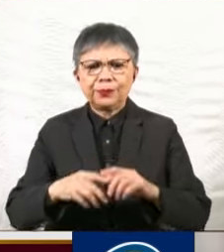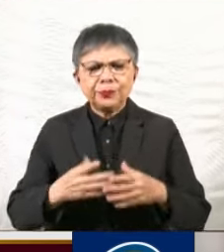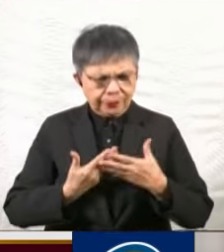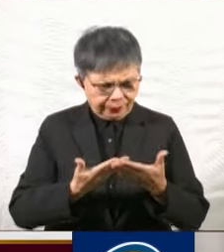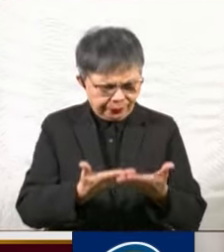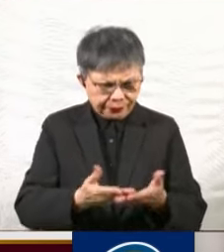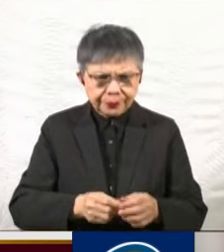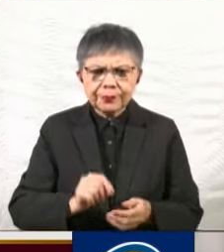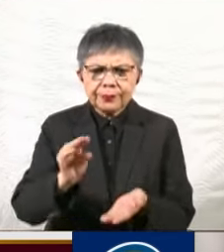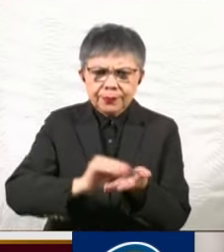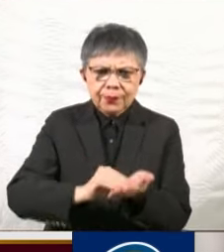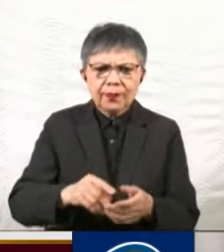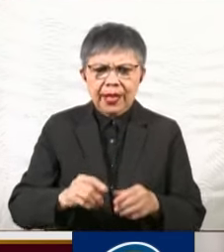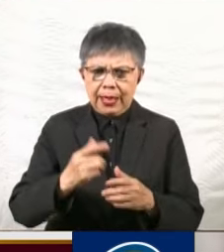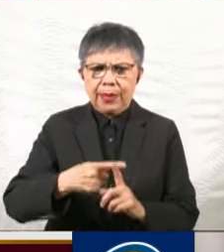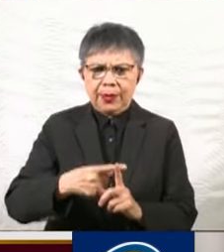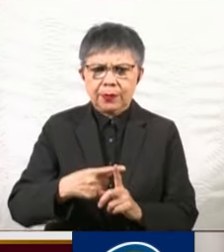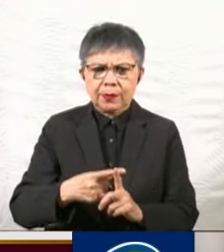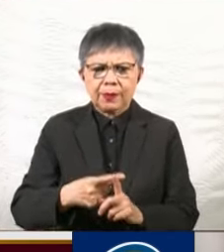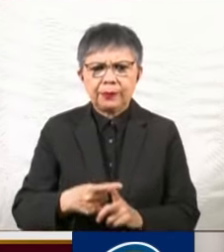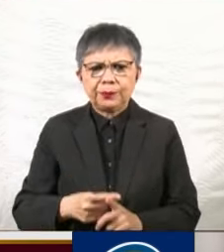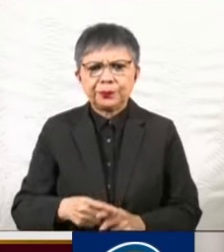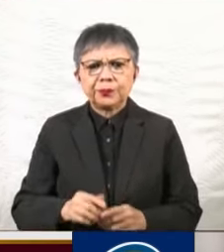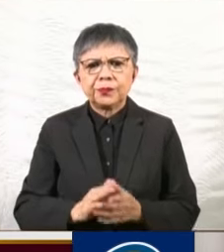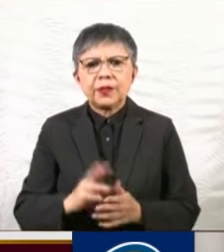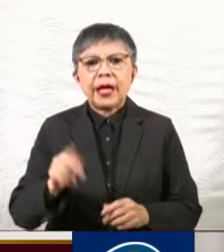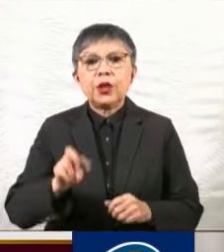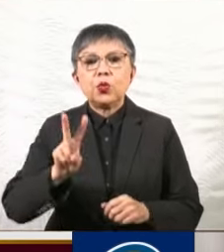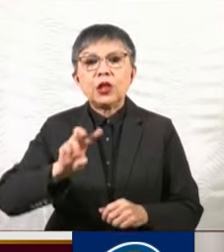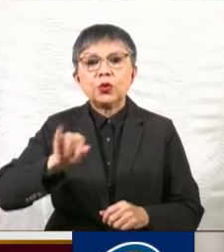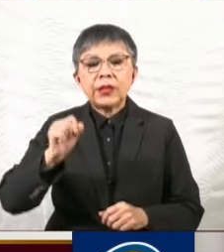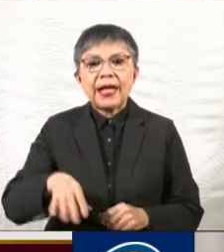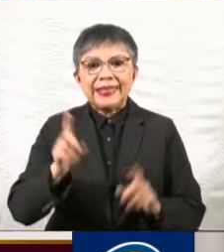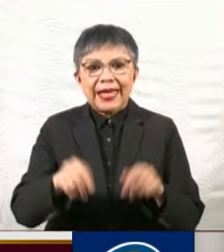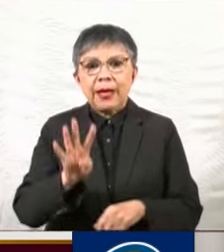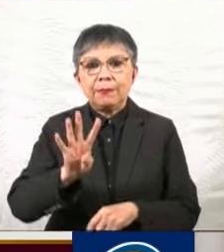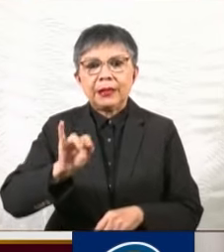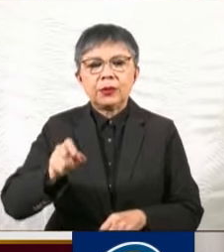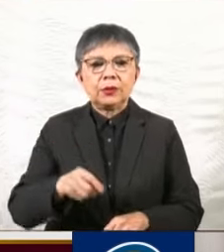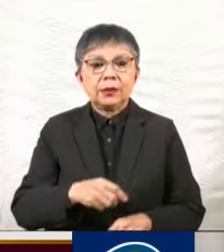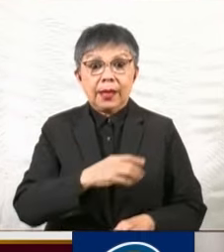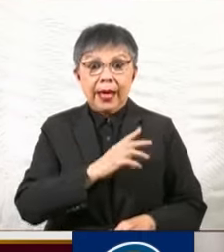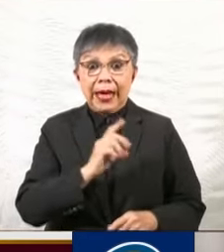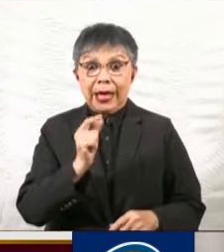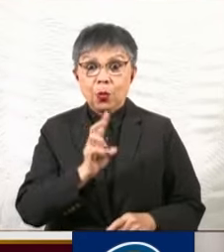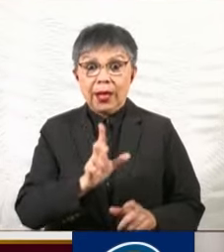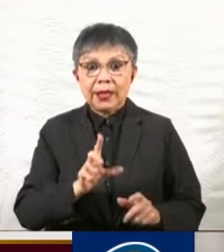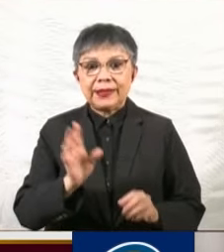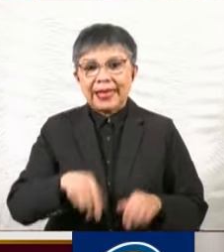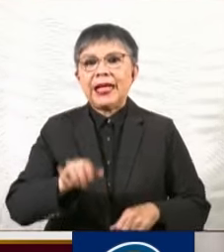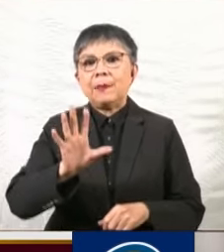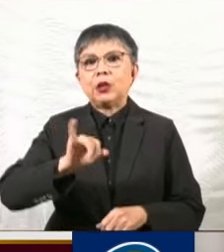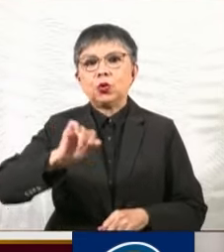memberikan insentif yang lebih dari sekarang RT menjadi dua kali dari R juta menjadi R juta RW dari 2,5 juta menjadi 5